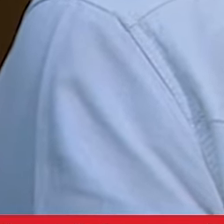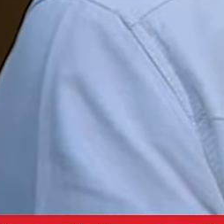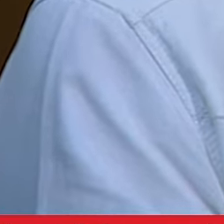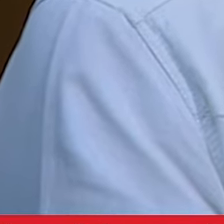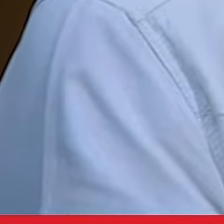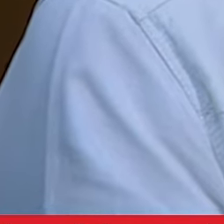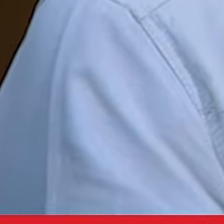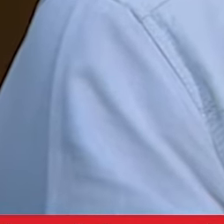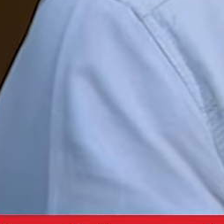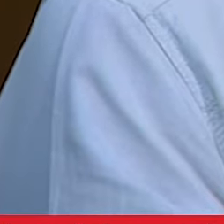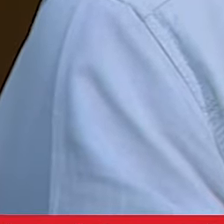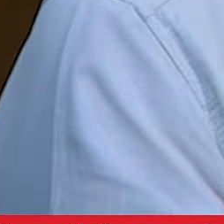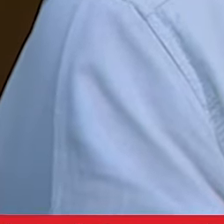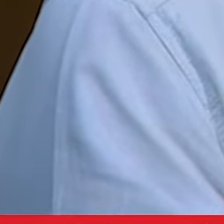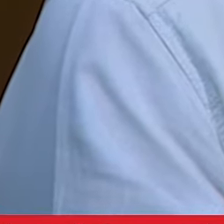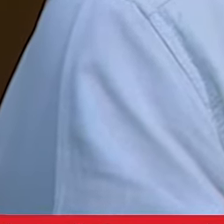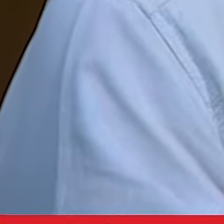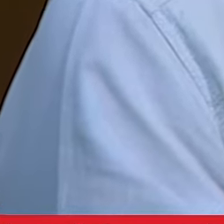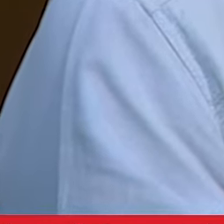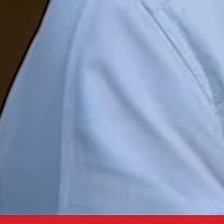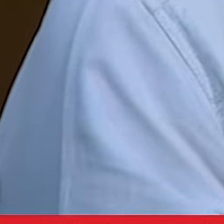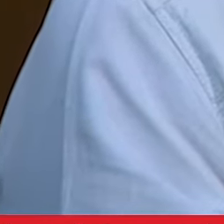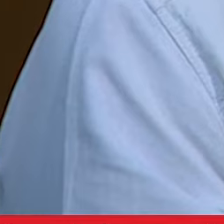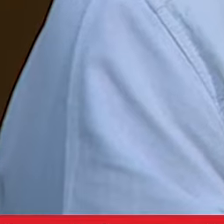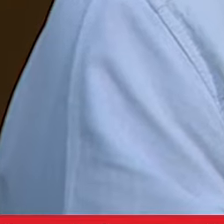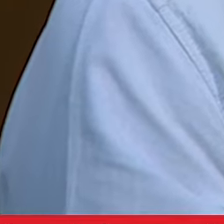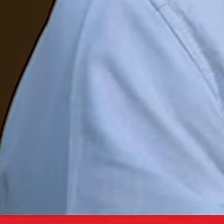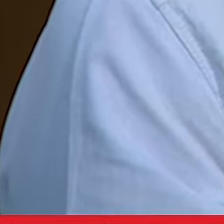يحاسبكم به الله